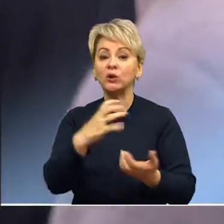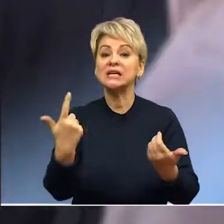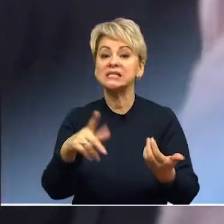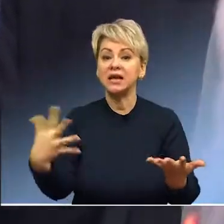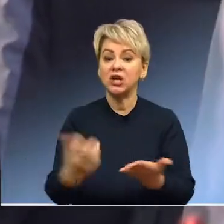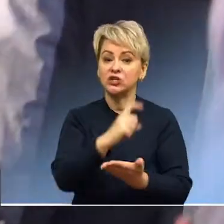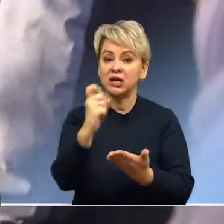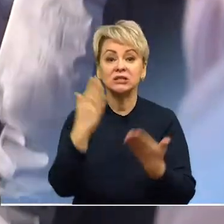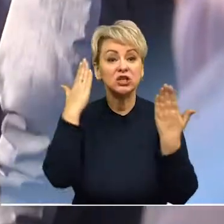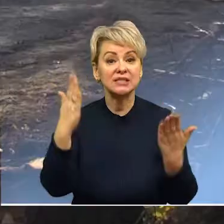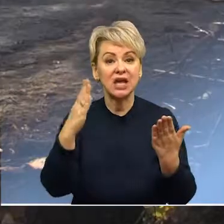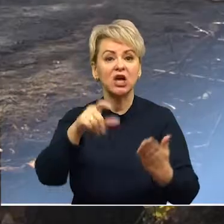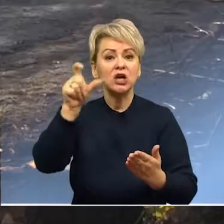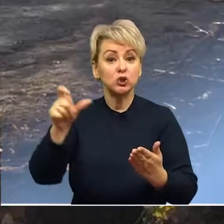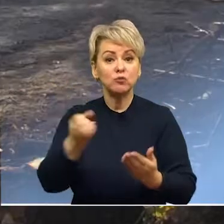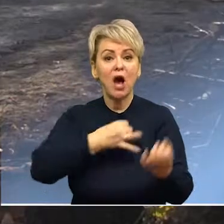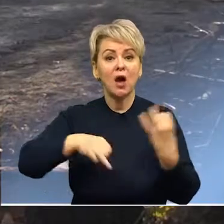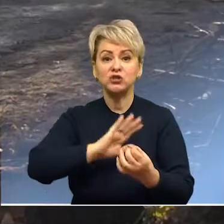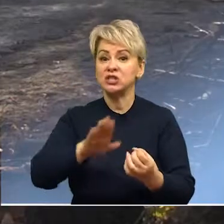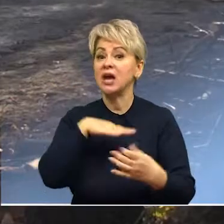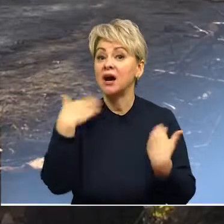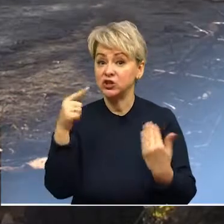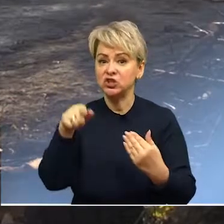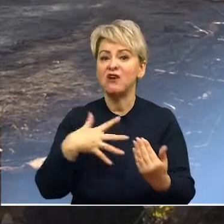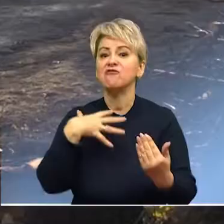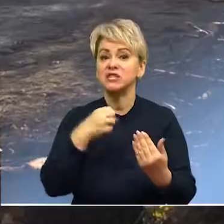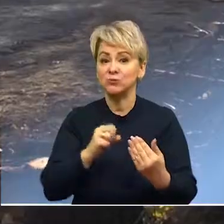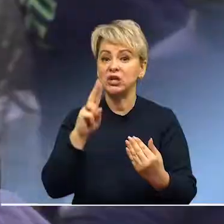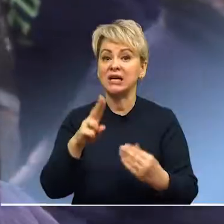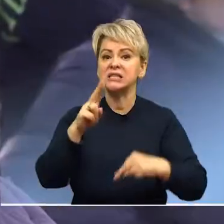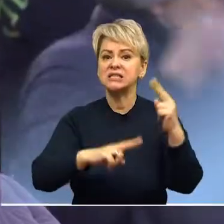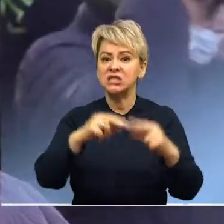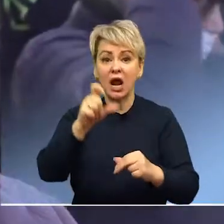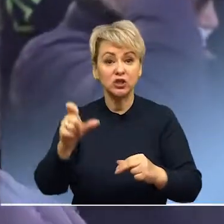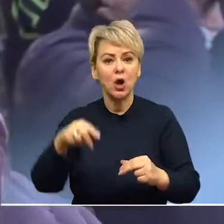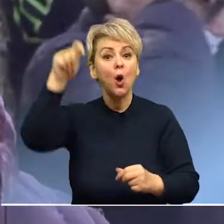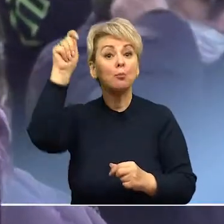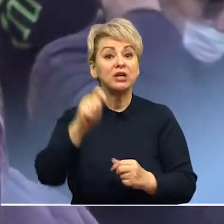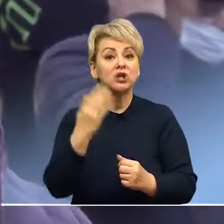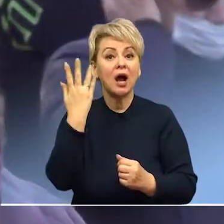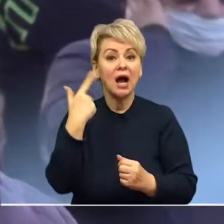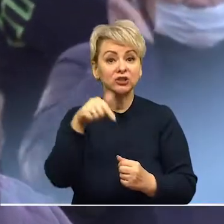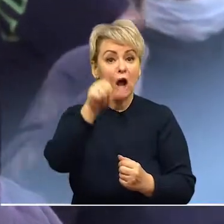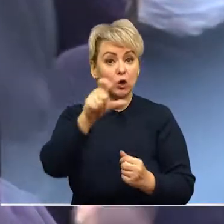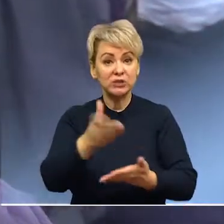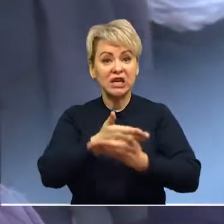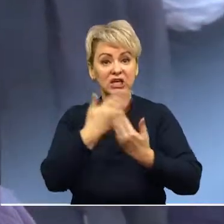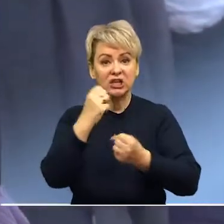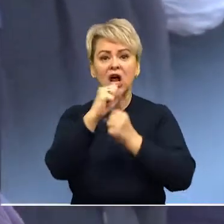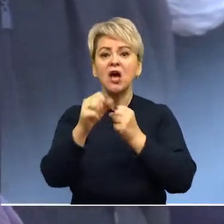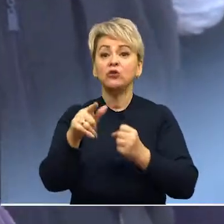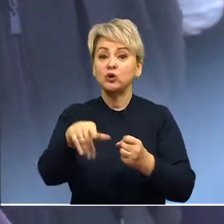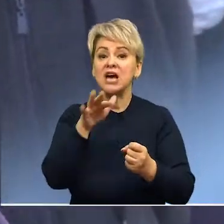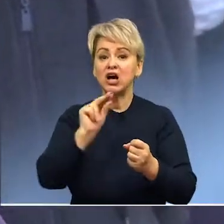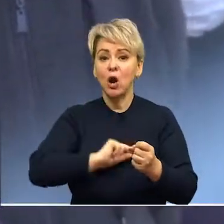не знают. Да и садоводами общаются неохотно. Ведь у тех претензии и к строителям. Приезжают, когда людей нету, вот рабочее